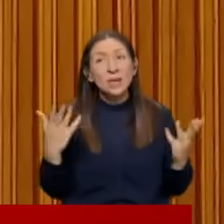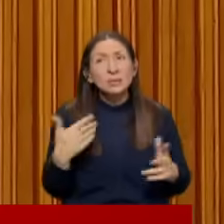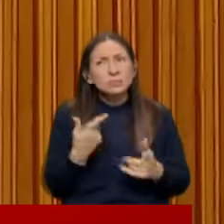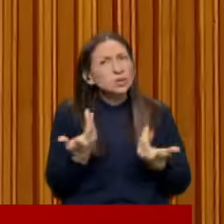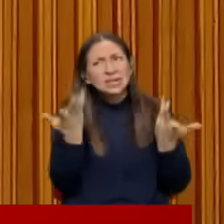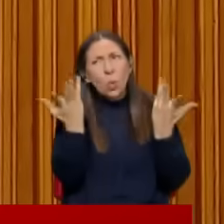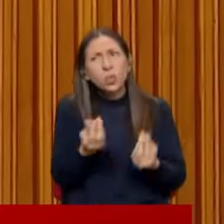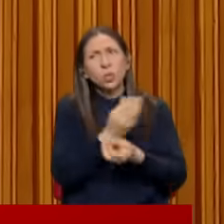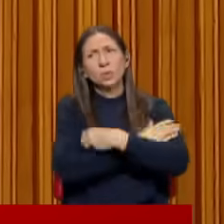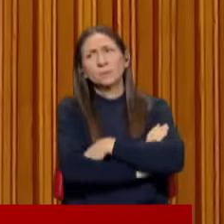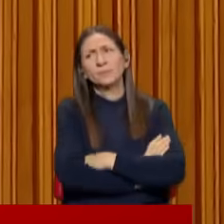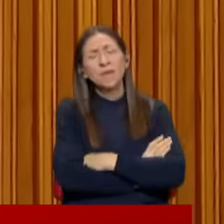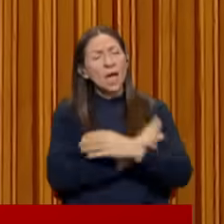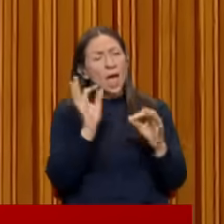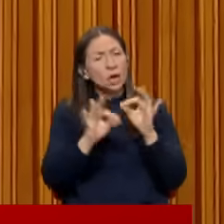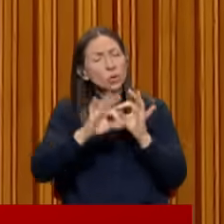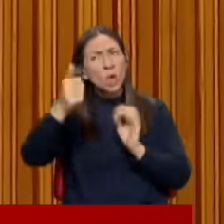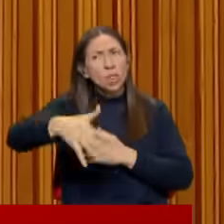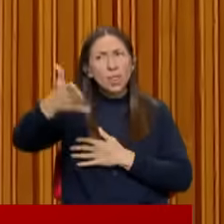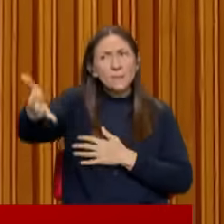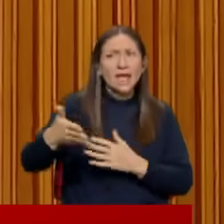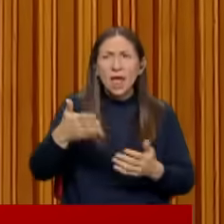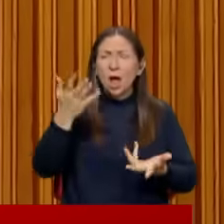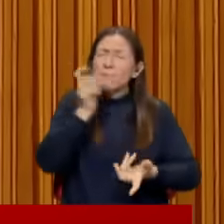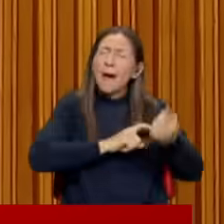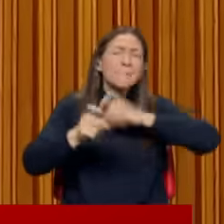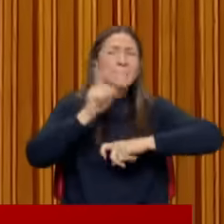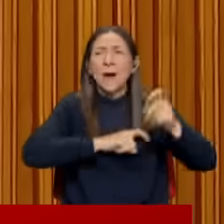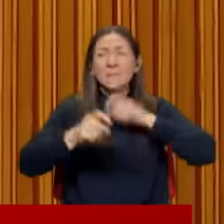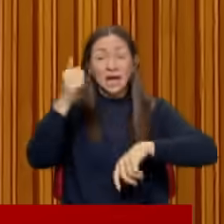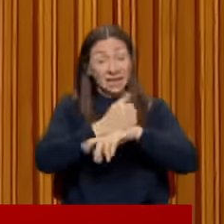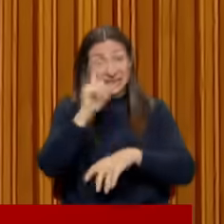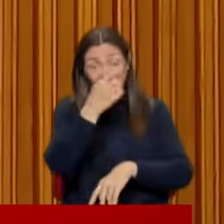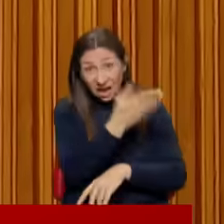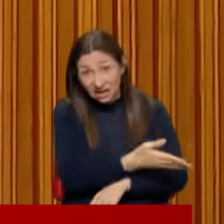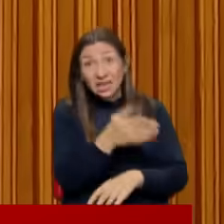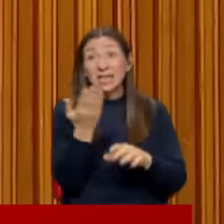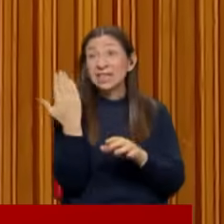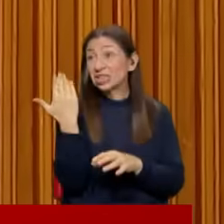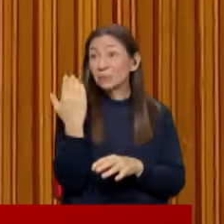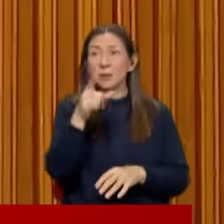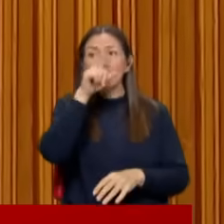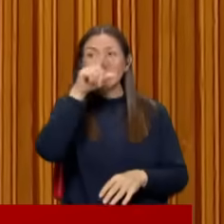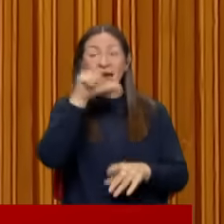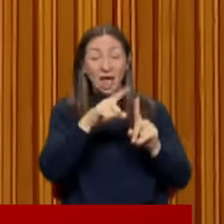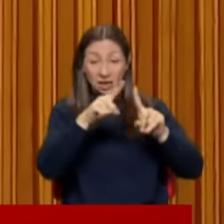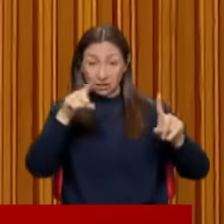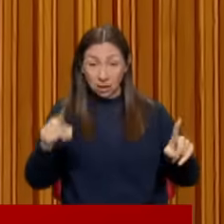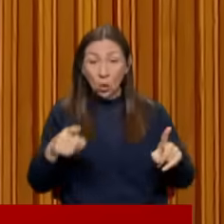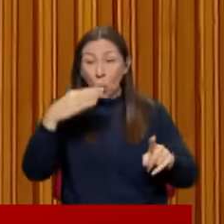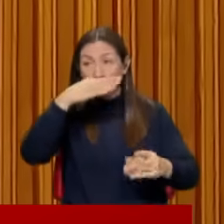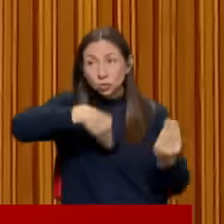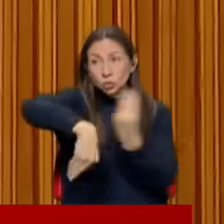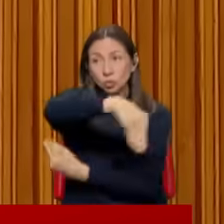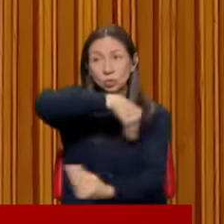hale nasıl geldik? Ekonomi yönetimini eline yüzüne bulaştıran iktidar geçtiğimiz Mart ayına kadar